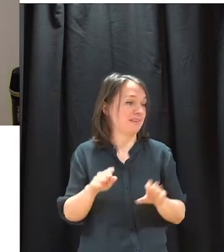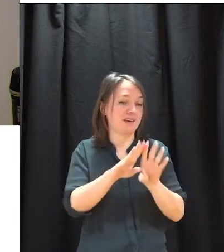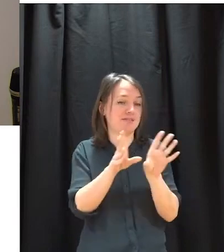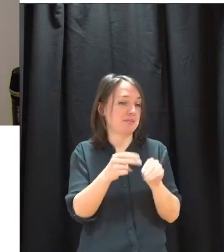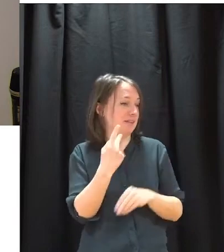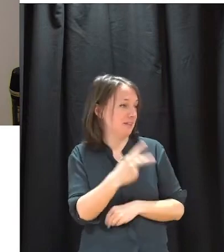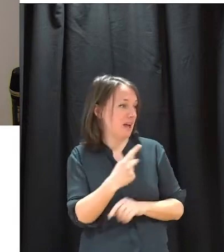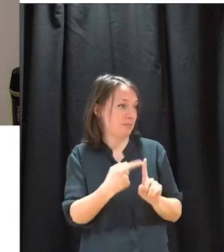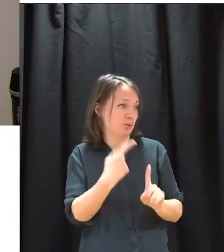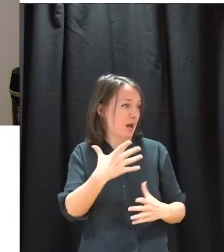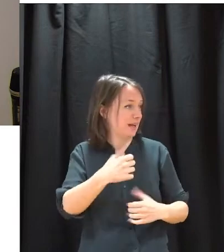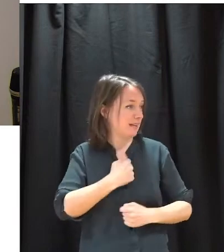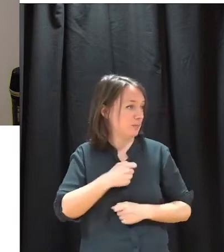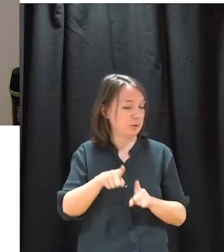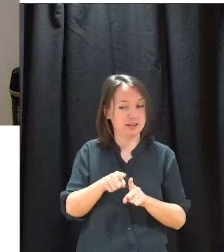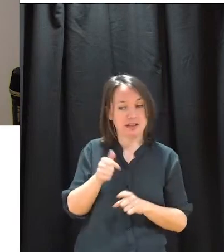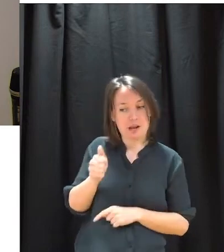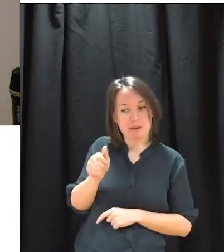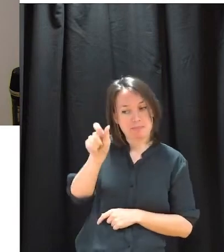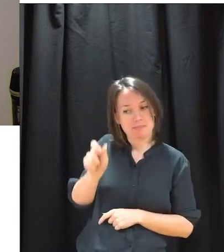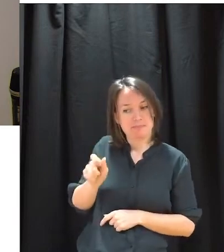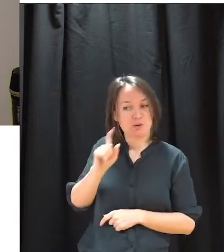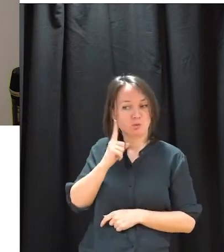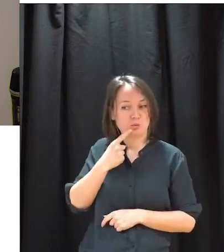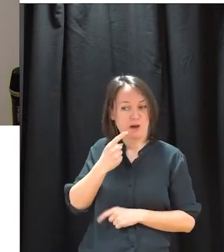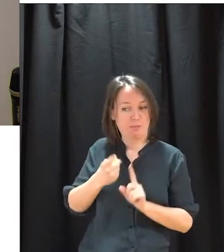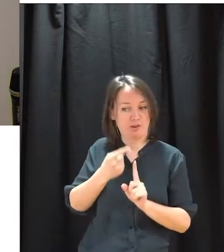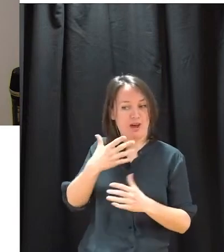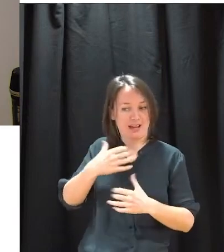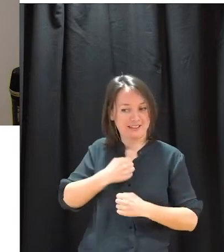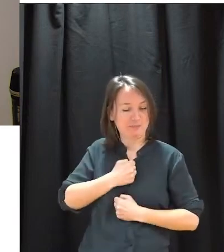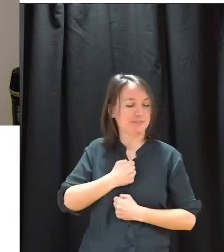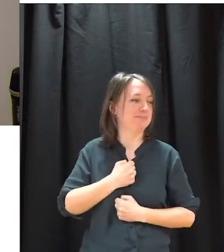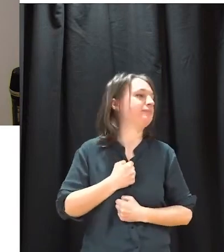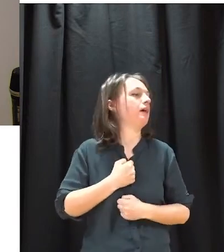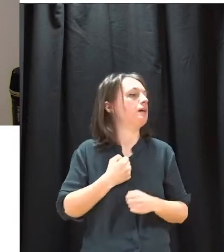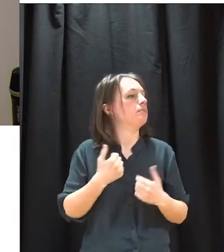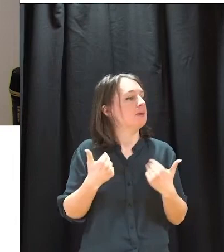personne aussi sourde. Mais je pense que moi, tous les élèves que j'ai rencontrés,